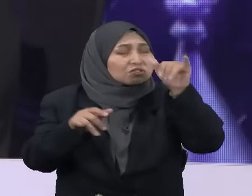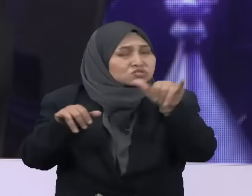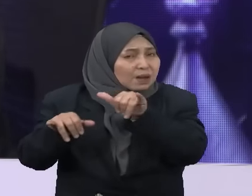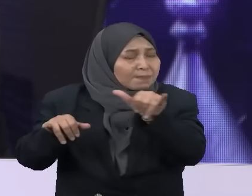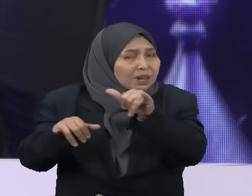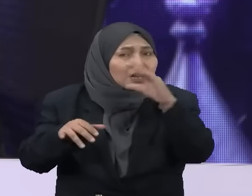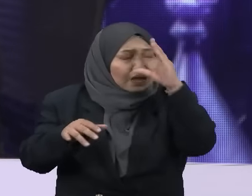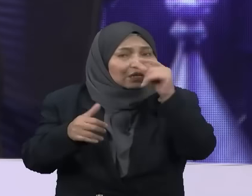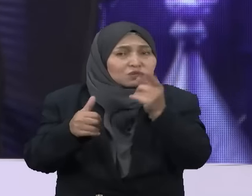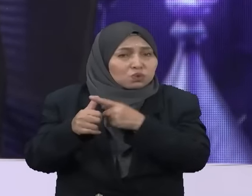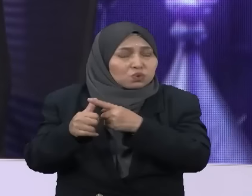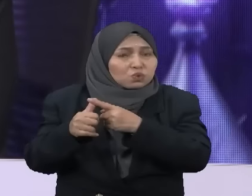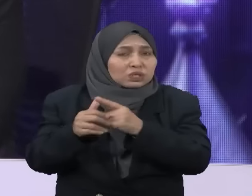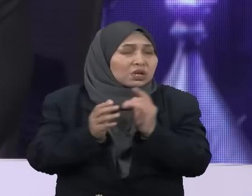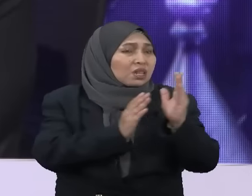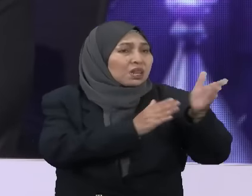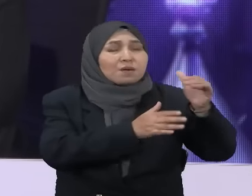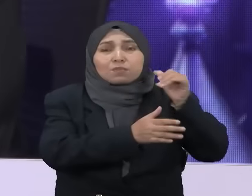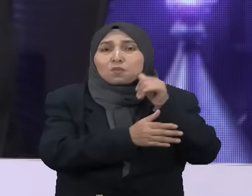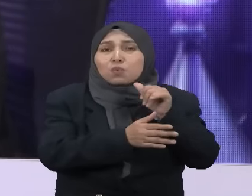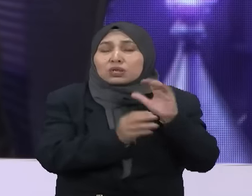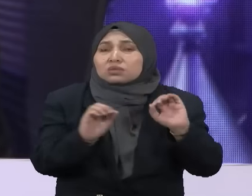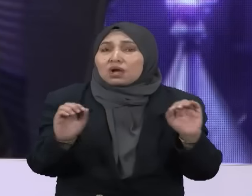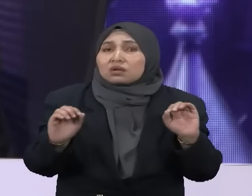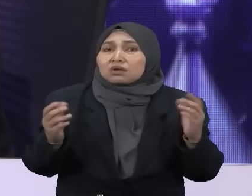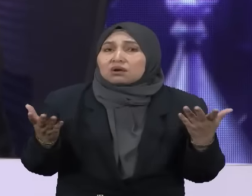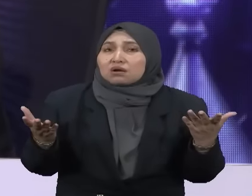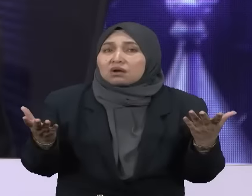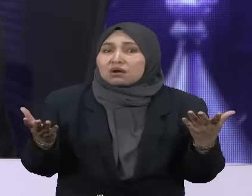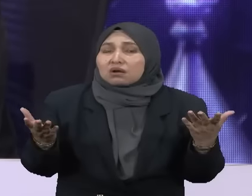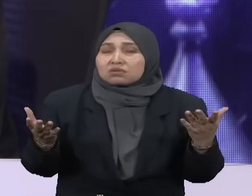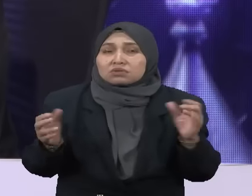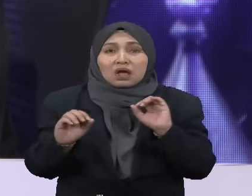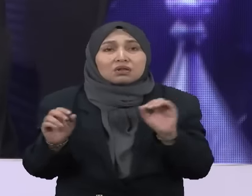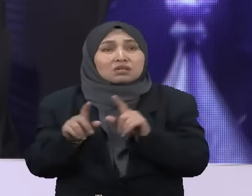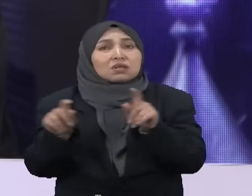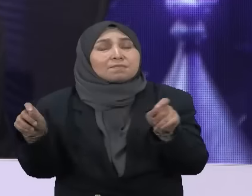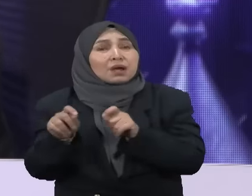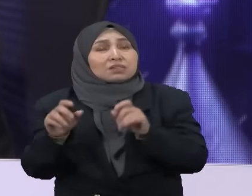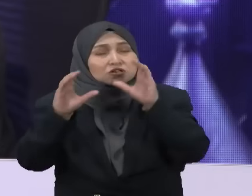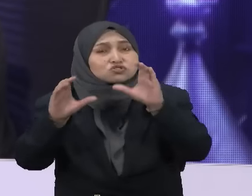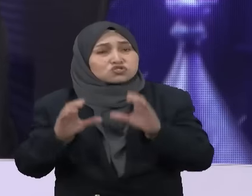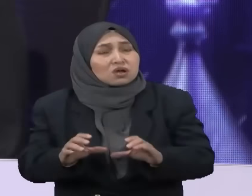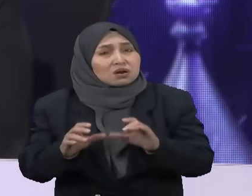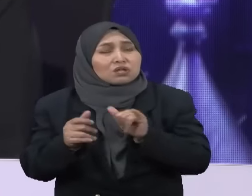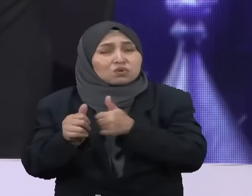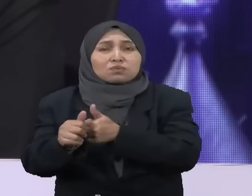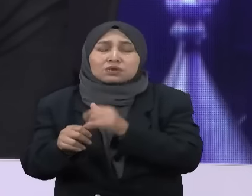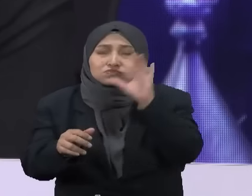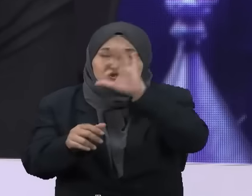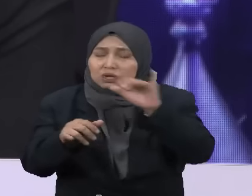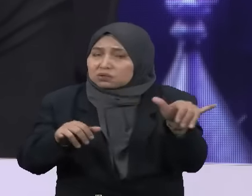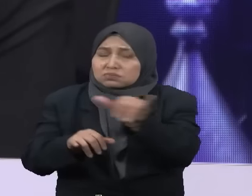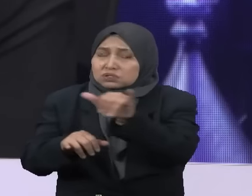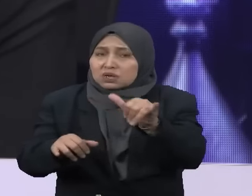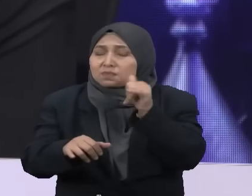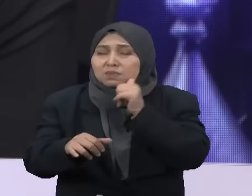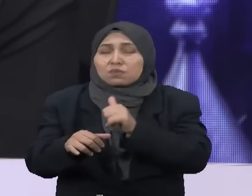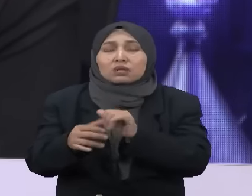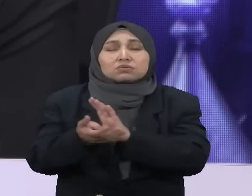sama lelaki dia meninggalkan perempuan, akhirnya perempuan tidak ada, tidak ada tempat yang secara fitrah. Akhirnya mereka mencari sama mereka,